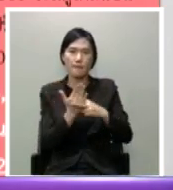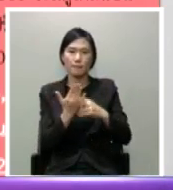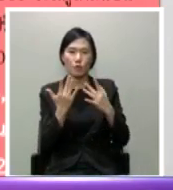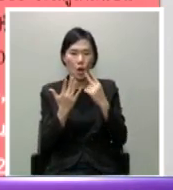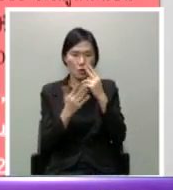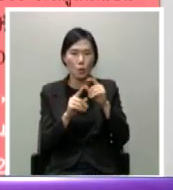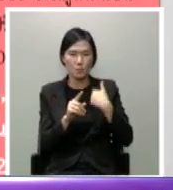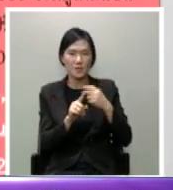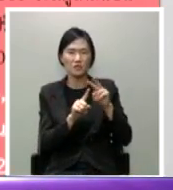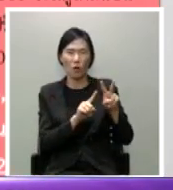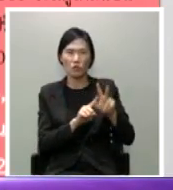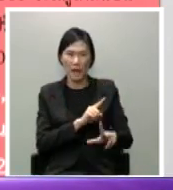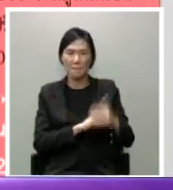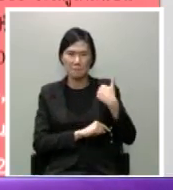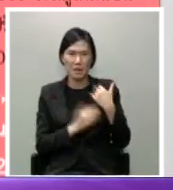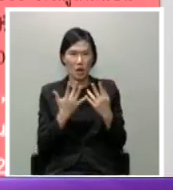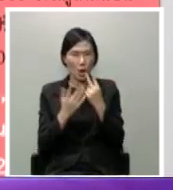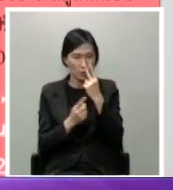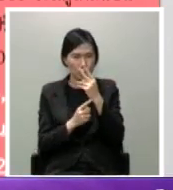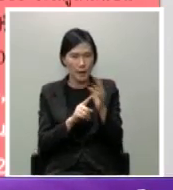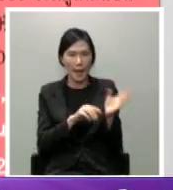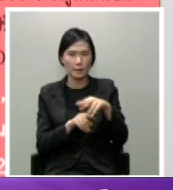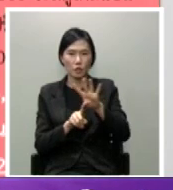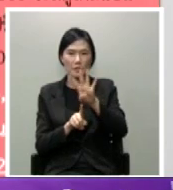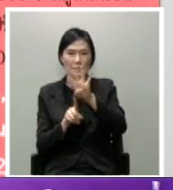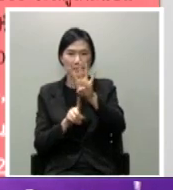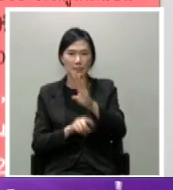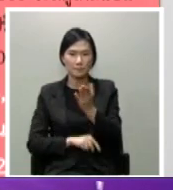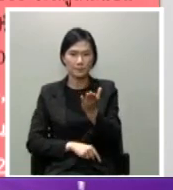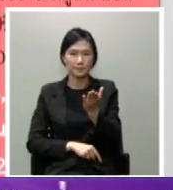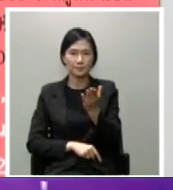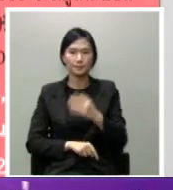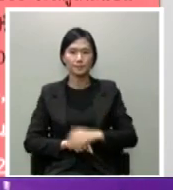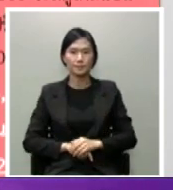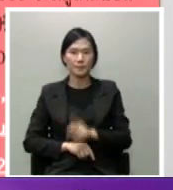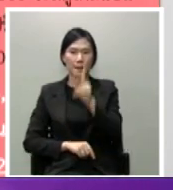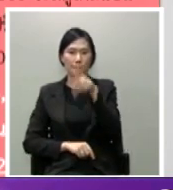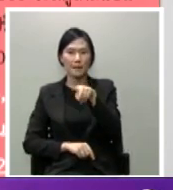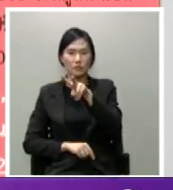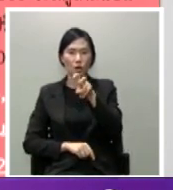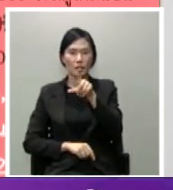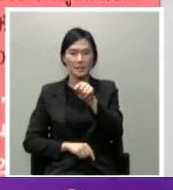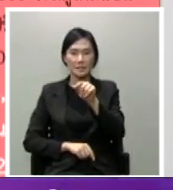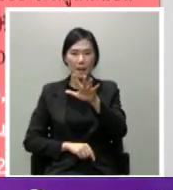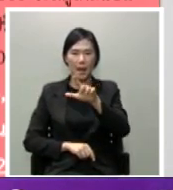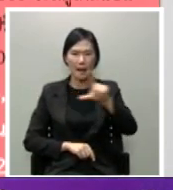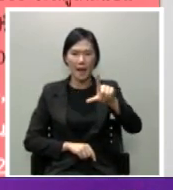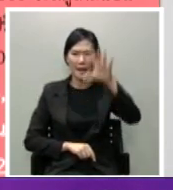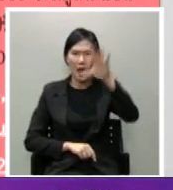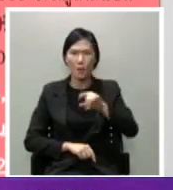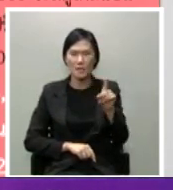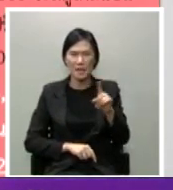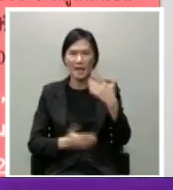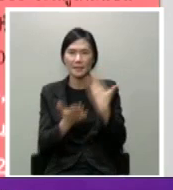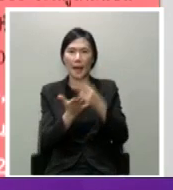ภาค3อย่างที่กราบเรียนท่านประธานช่องที่4ไอ้ 1,225 ล้านบาทมันมาจากไหนมาจากค่